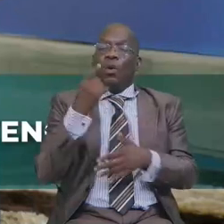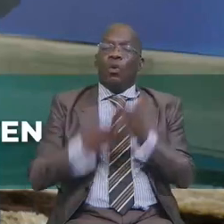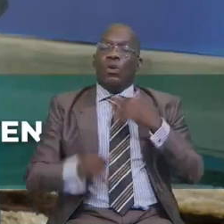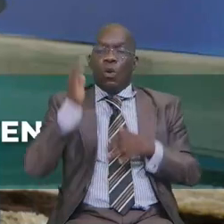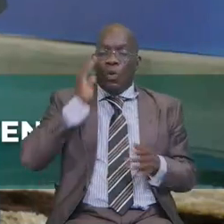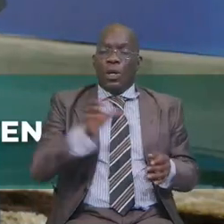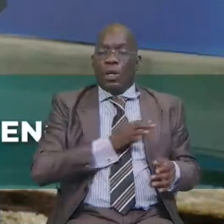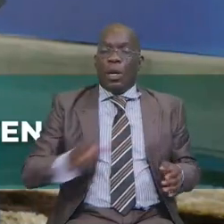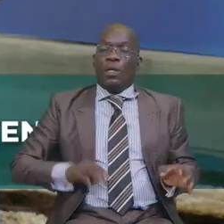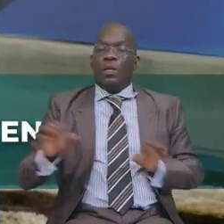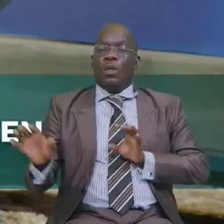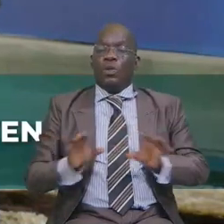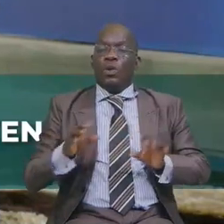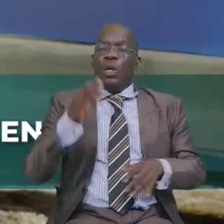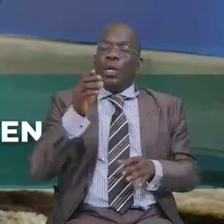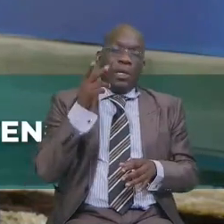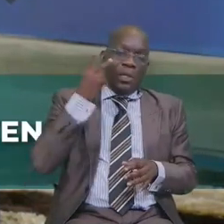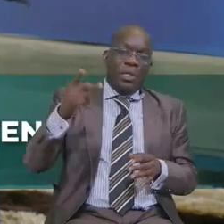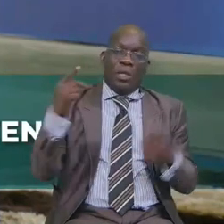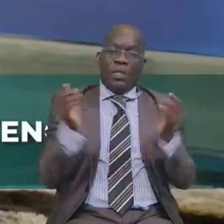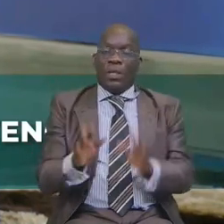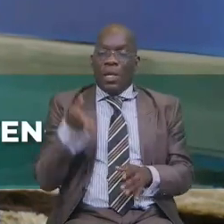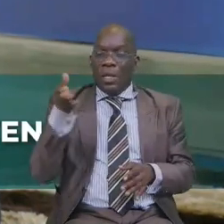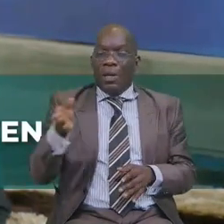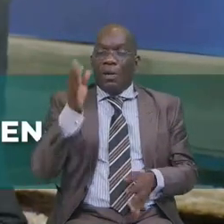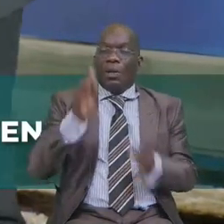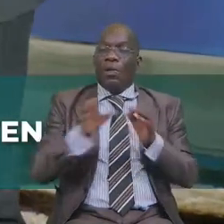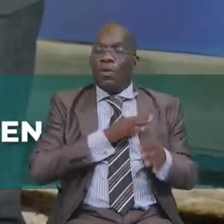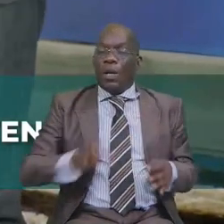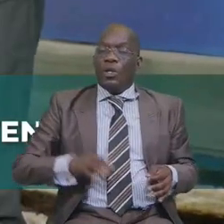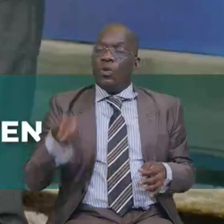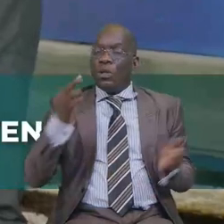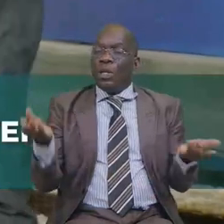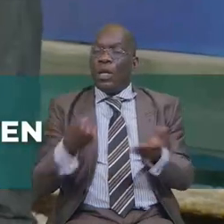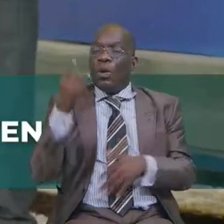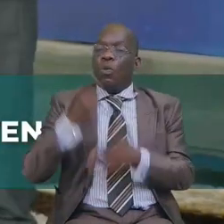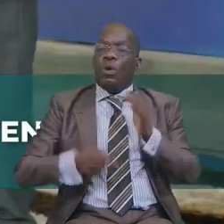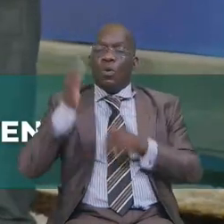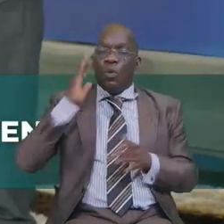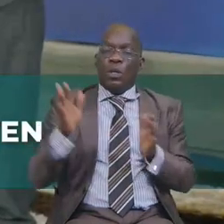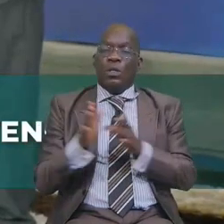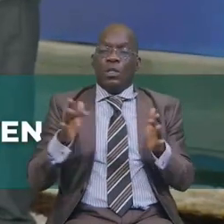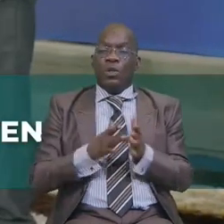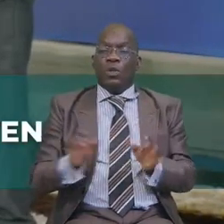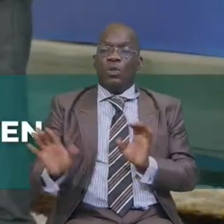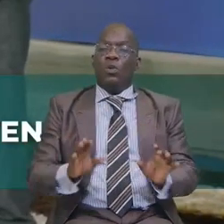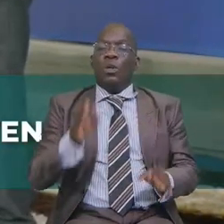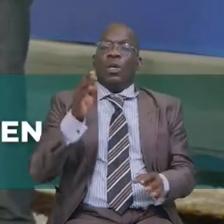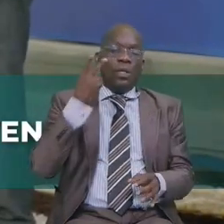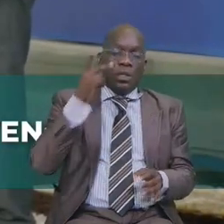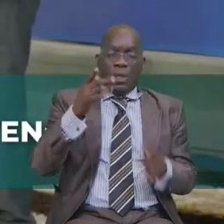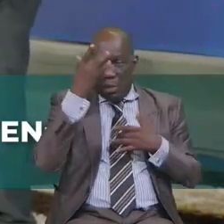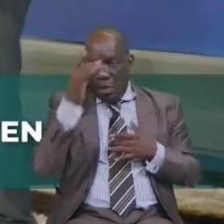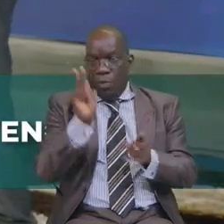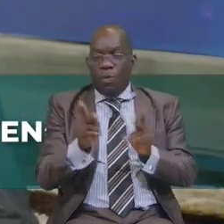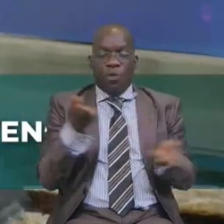là-bas. Oh, si les pécheurs étaient là. Si Christ était là, qu'est-ce que Jésus ferait? Voyez les malades là-bas. Si Christ était